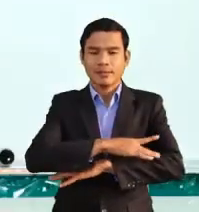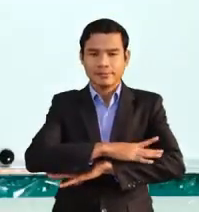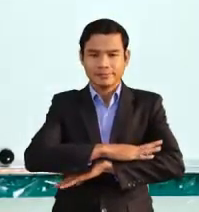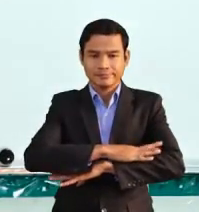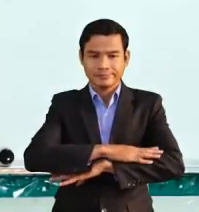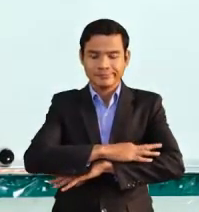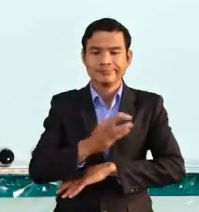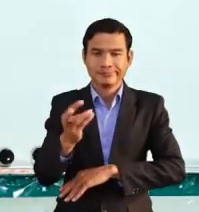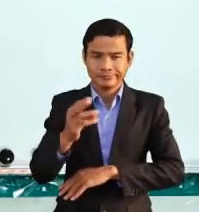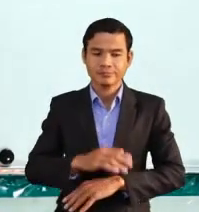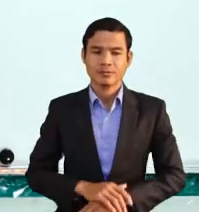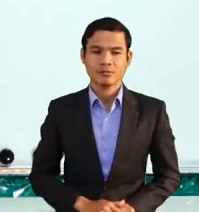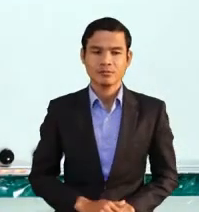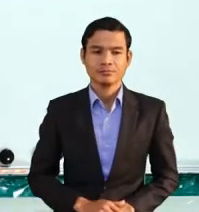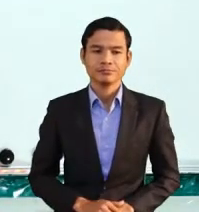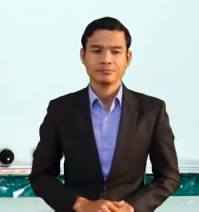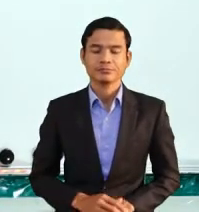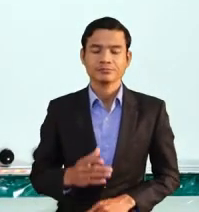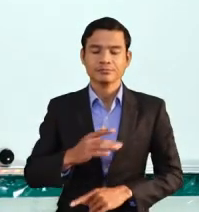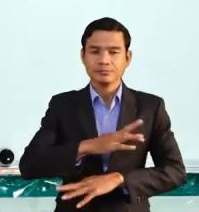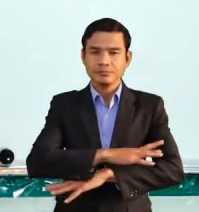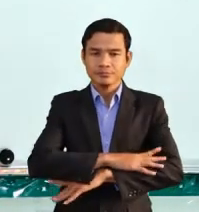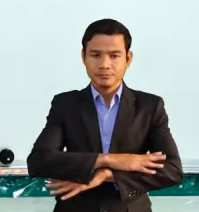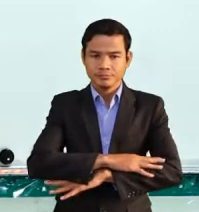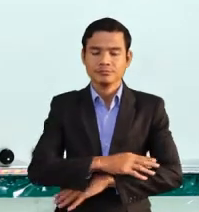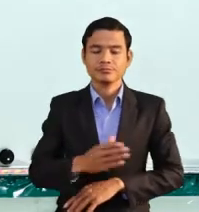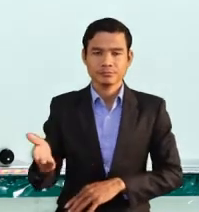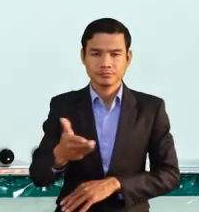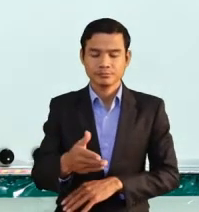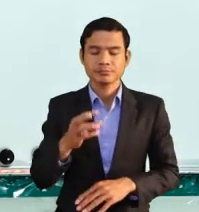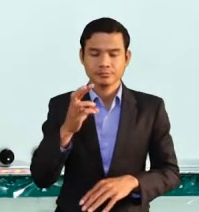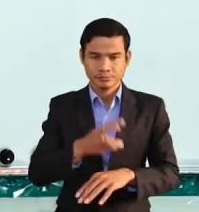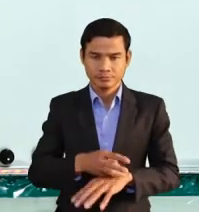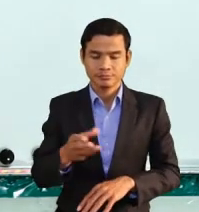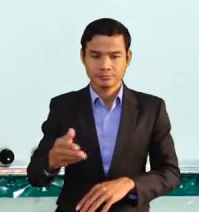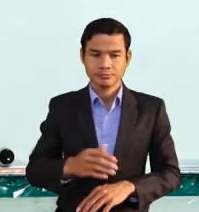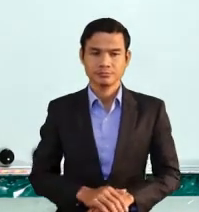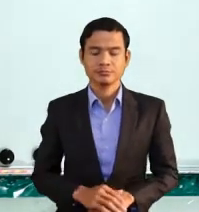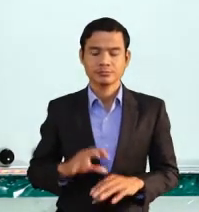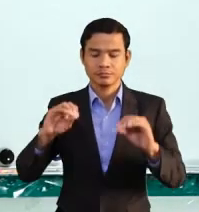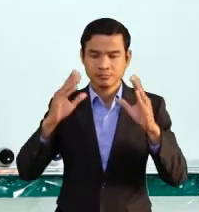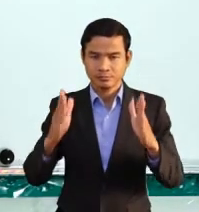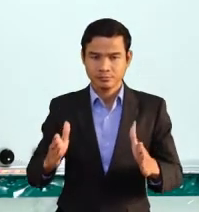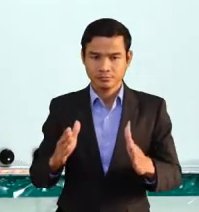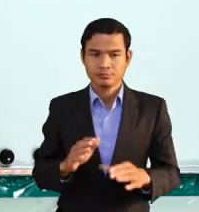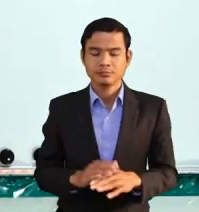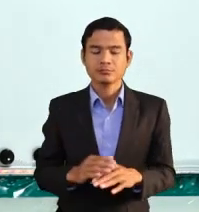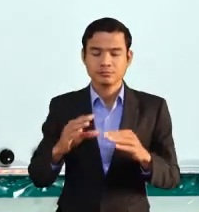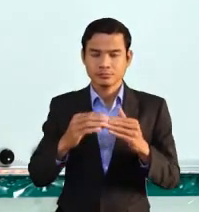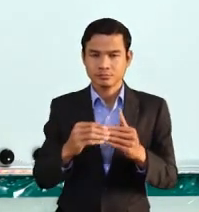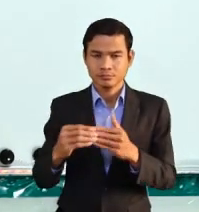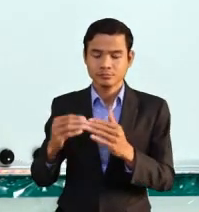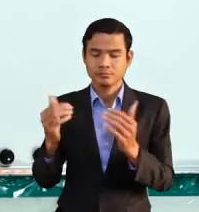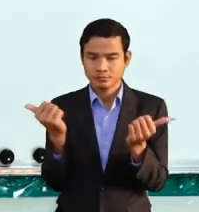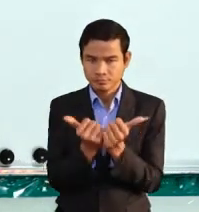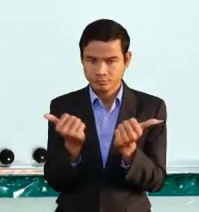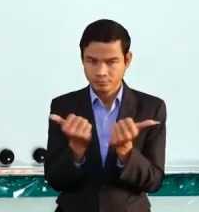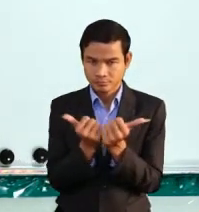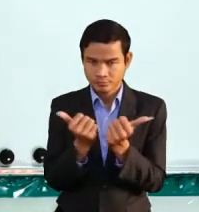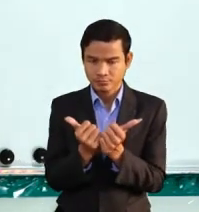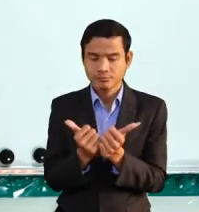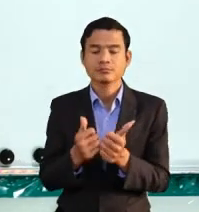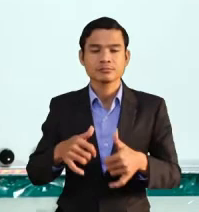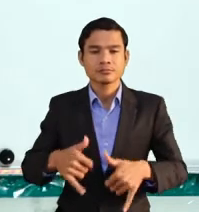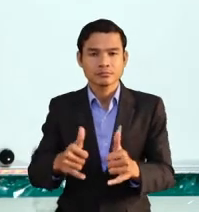á chà chân xâm ra to xâm ra tê tớ nè cử nâng nôm con lên là